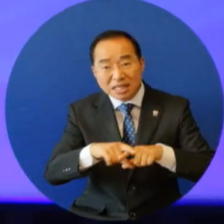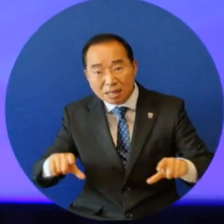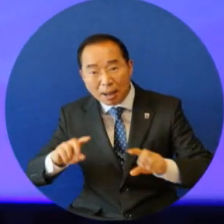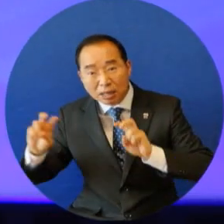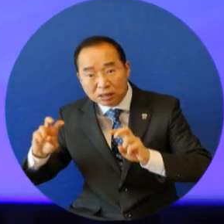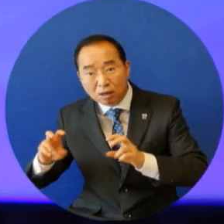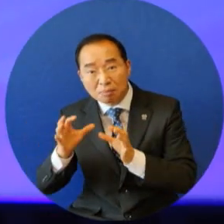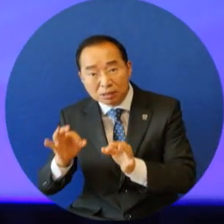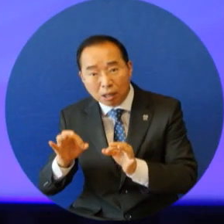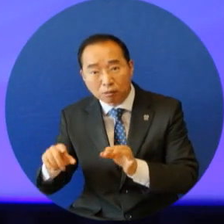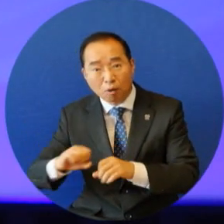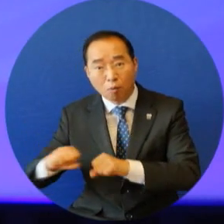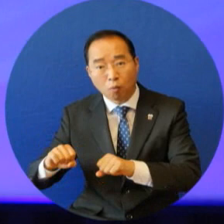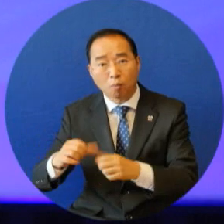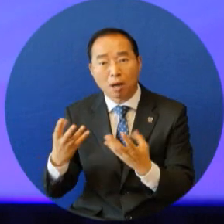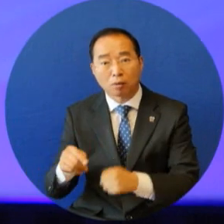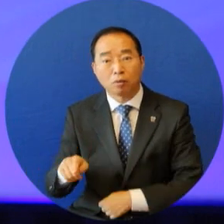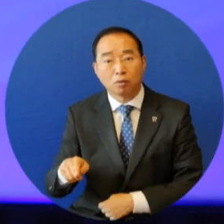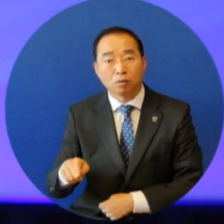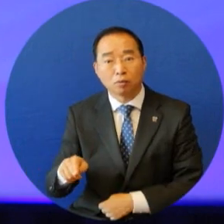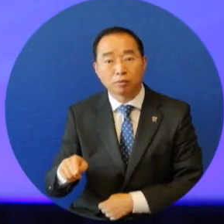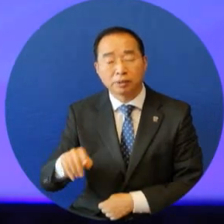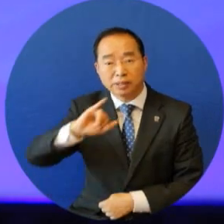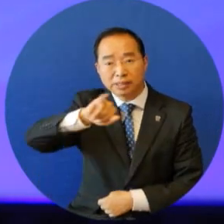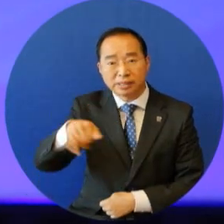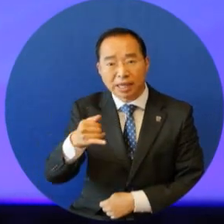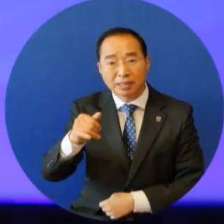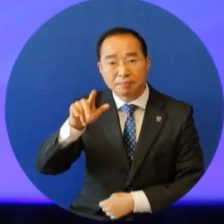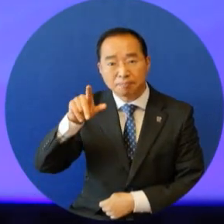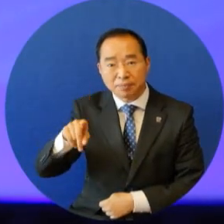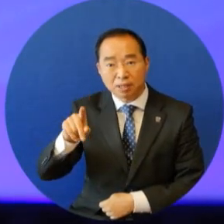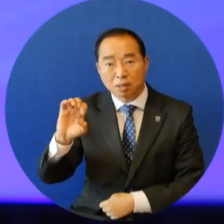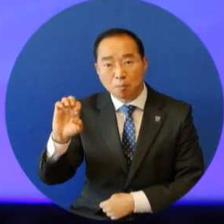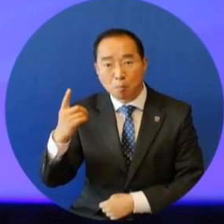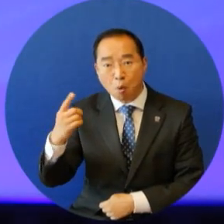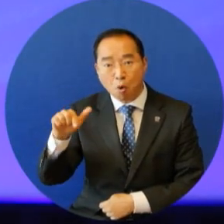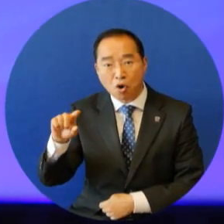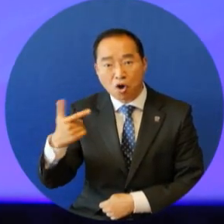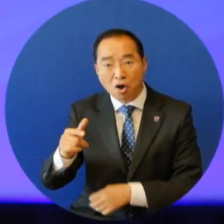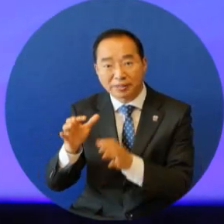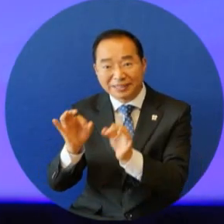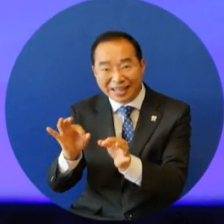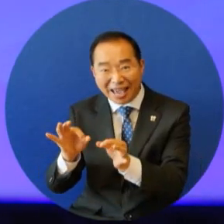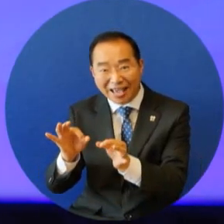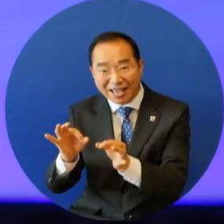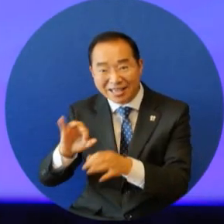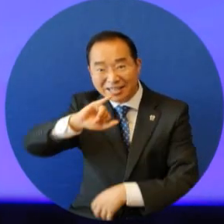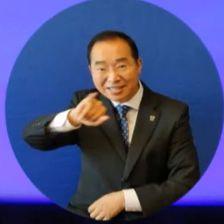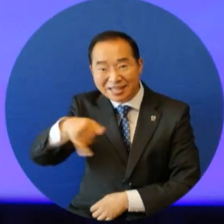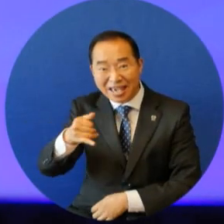훨씬 더 활발합니다. 예를 들어서 JP모건 은행이